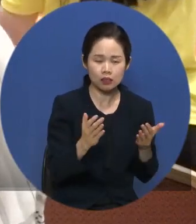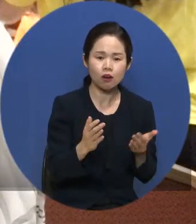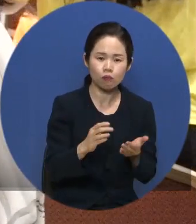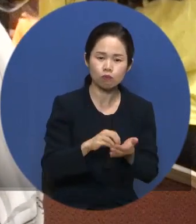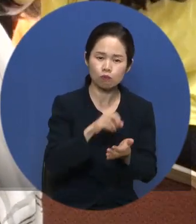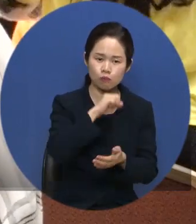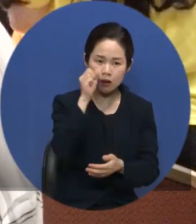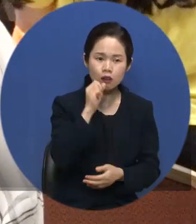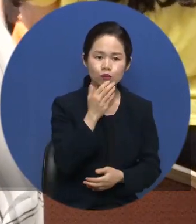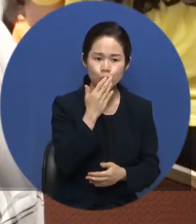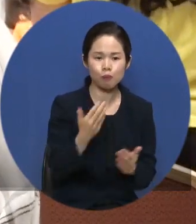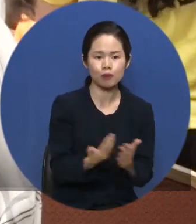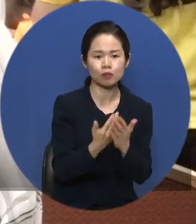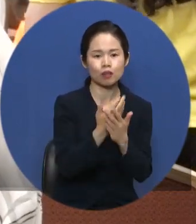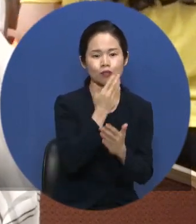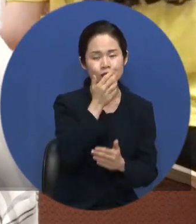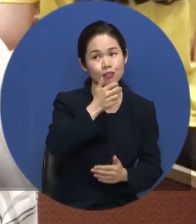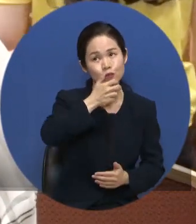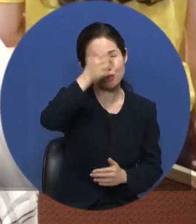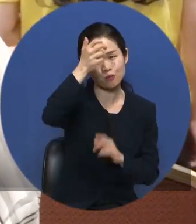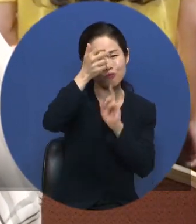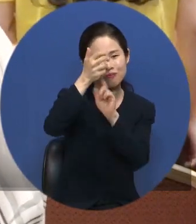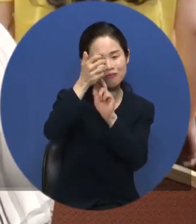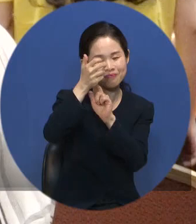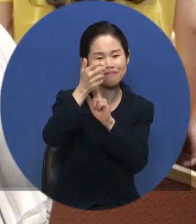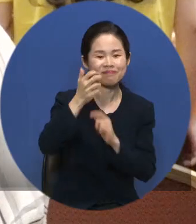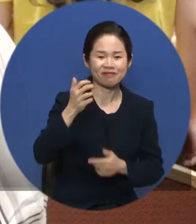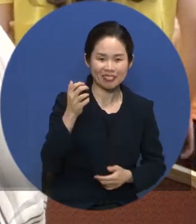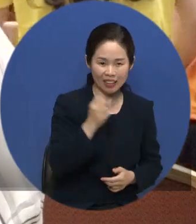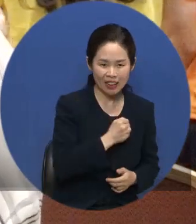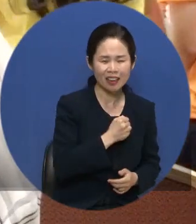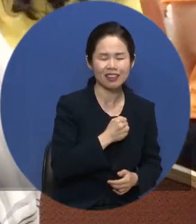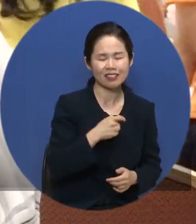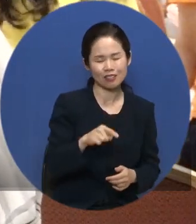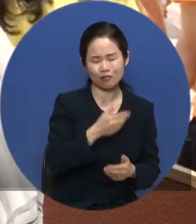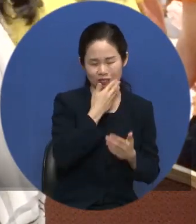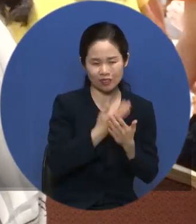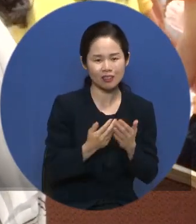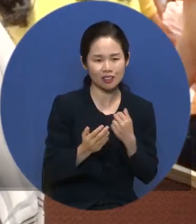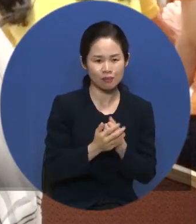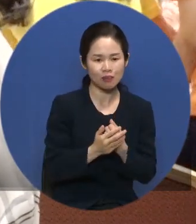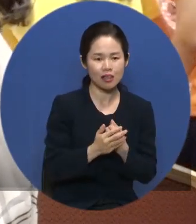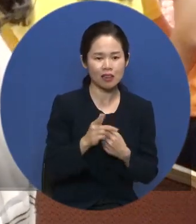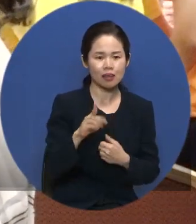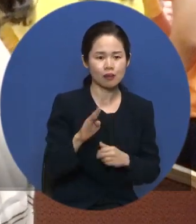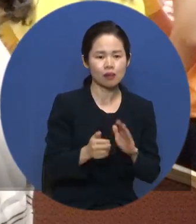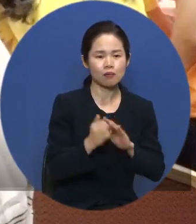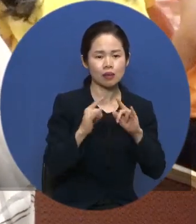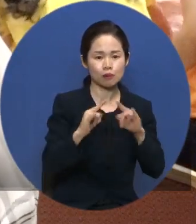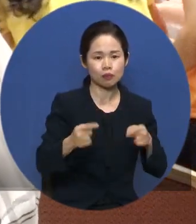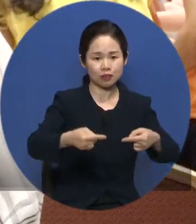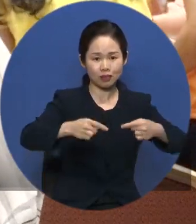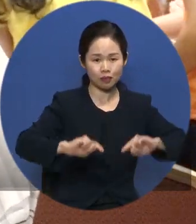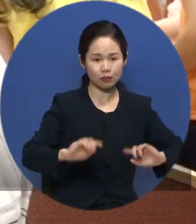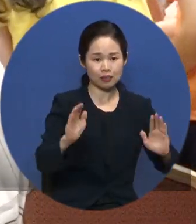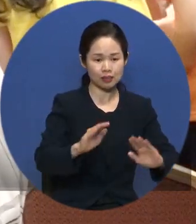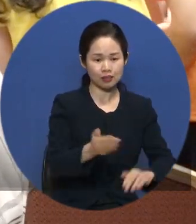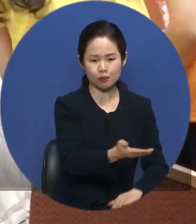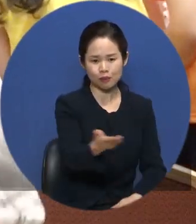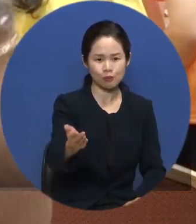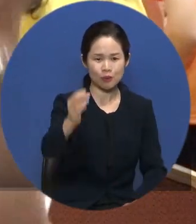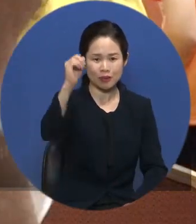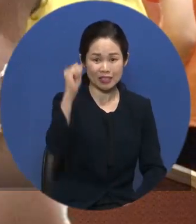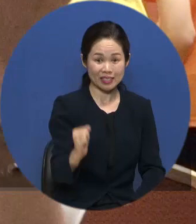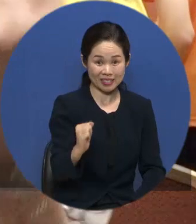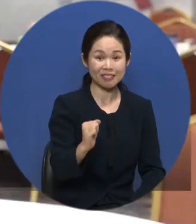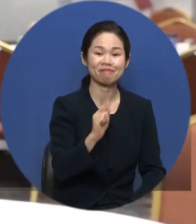꿈을 갖는 것이 굉장히 중요하기 때문에 우리 캠프에 참여하는 모든 학생들에게 화이팅을 외치고